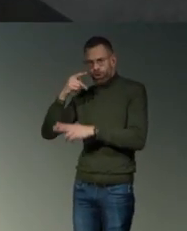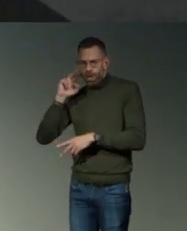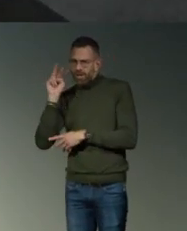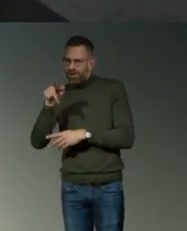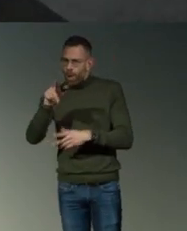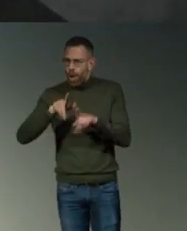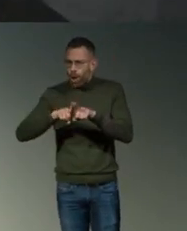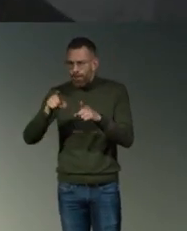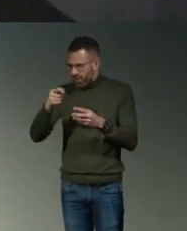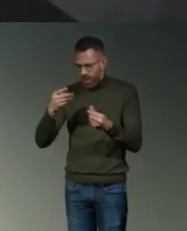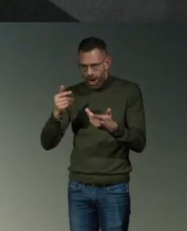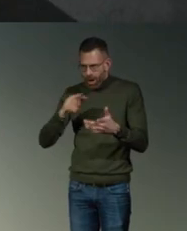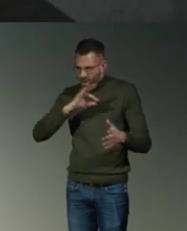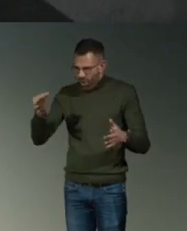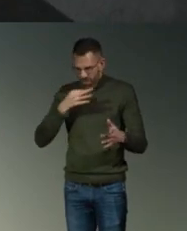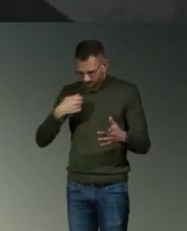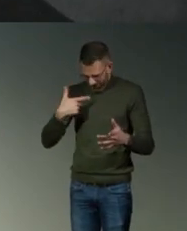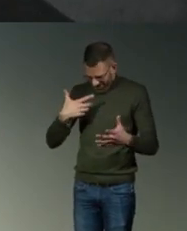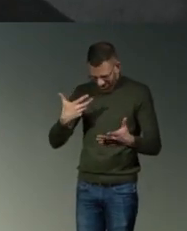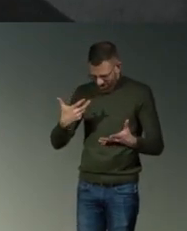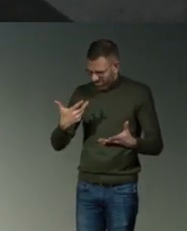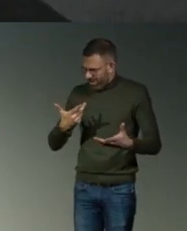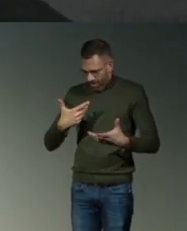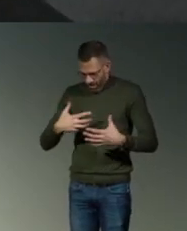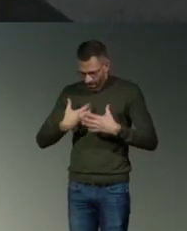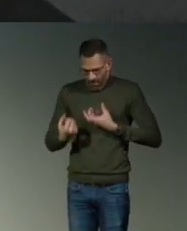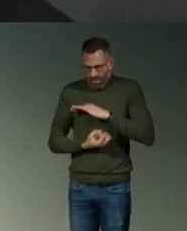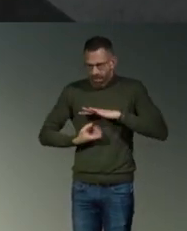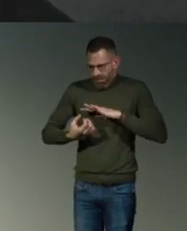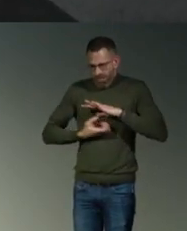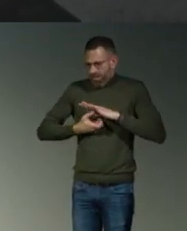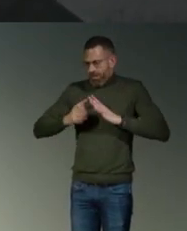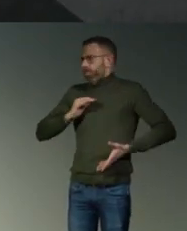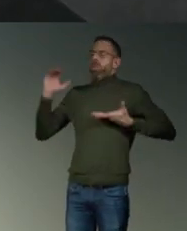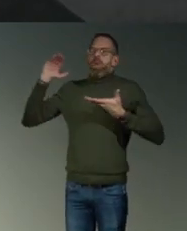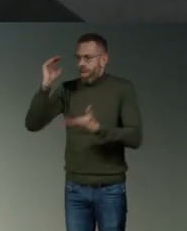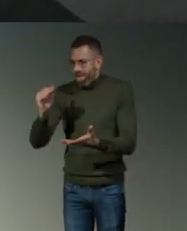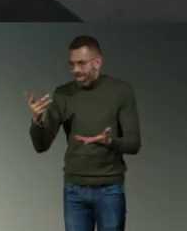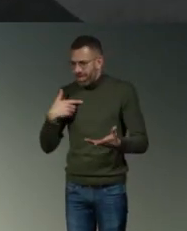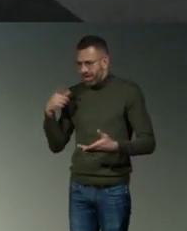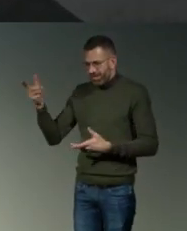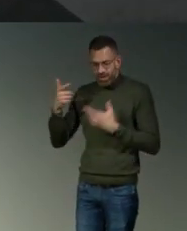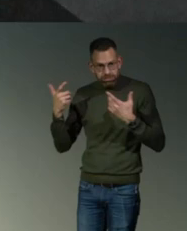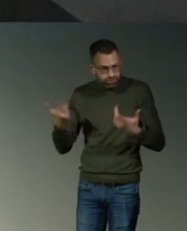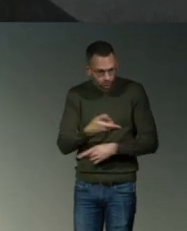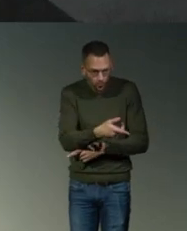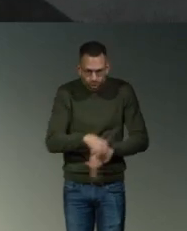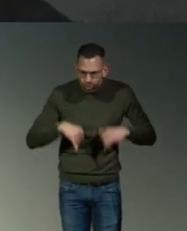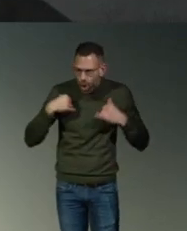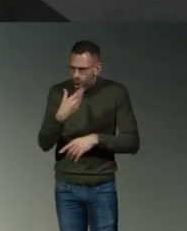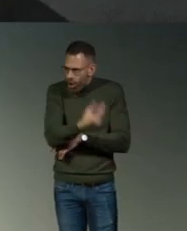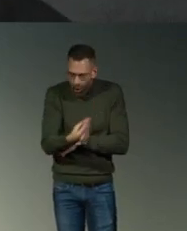à vraiment un défouloir pour une partie des gens, avec le côté il faut entraîner les jeunes enfants au plus tôt